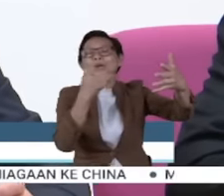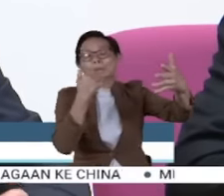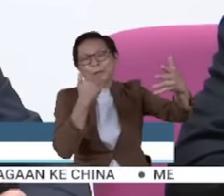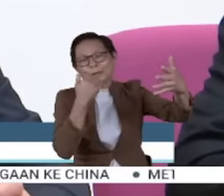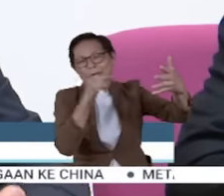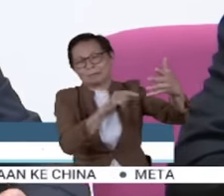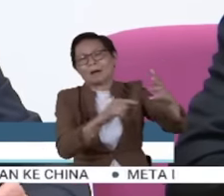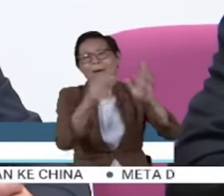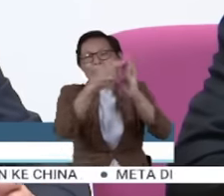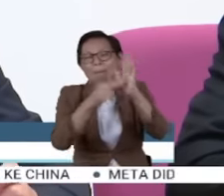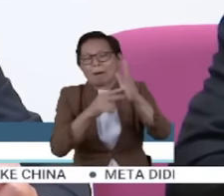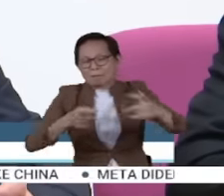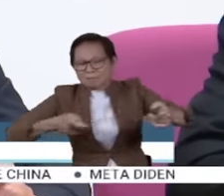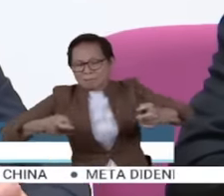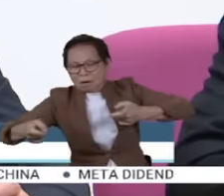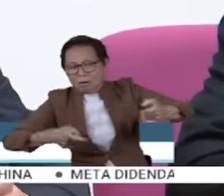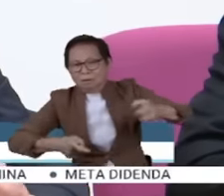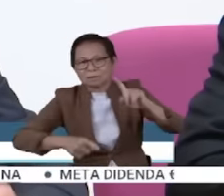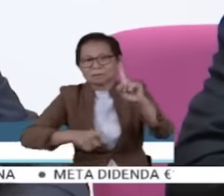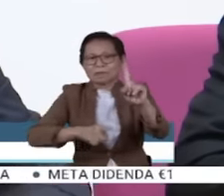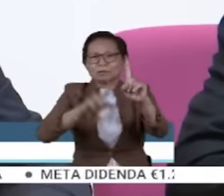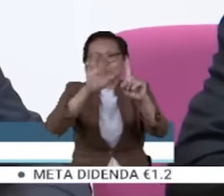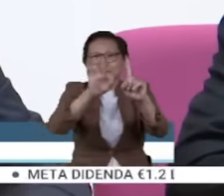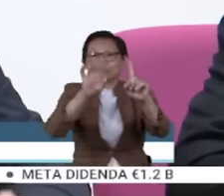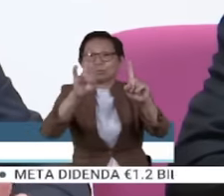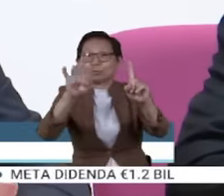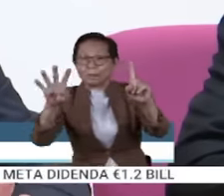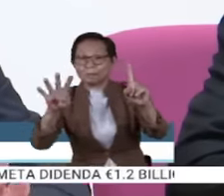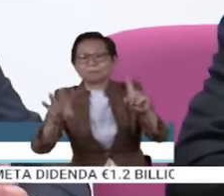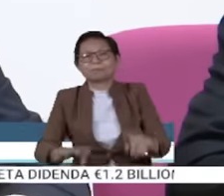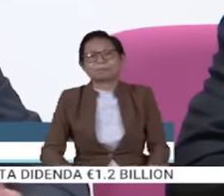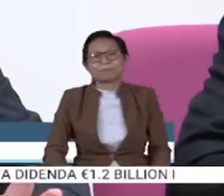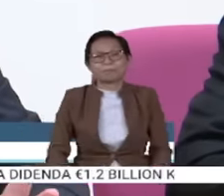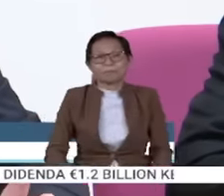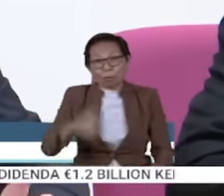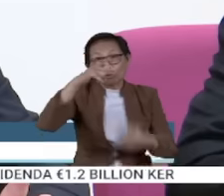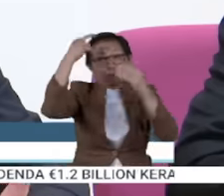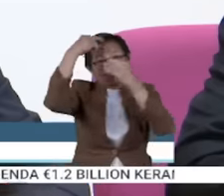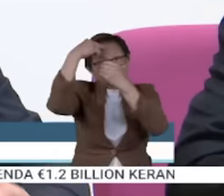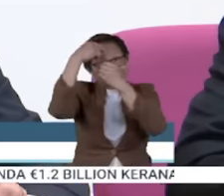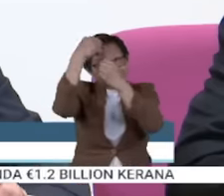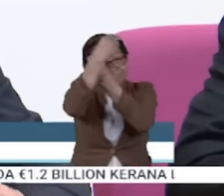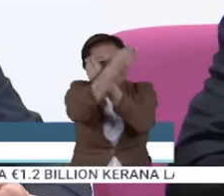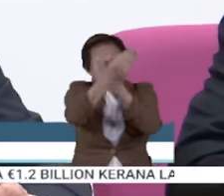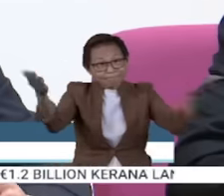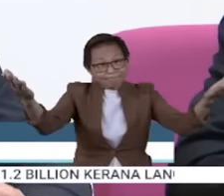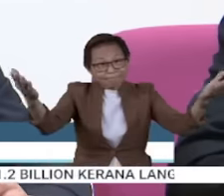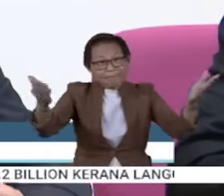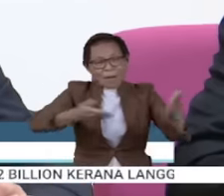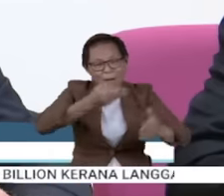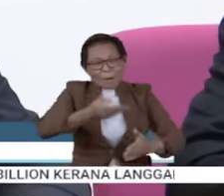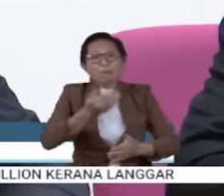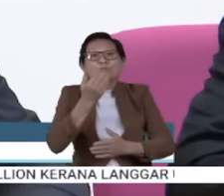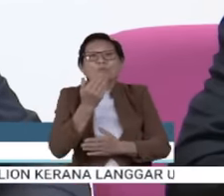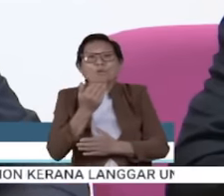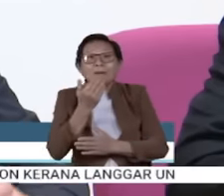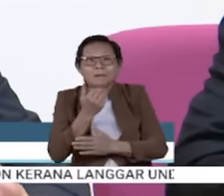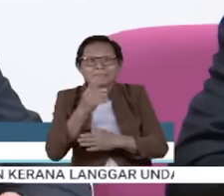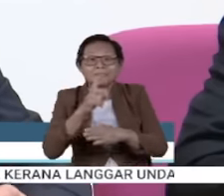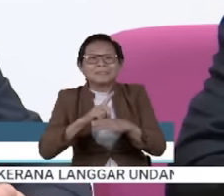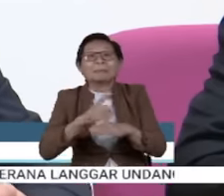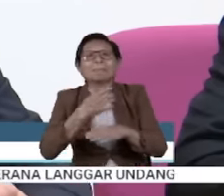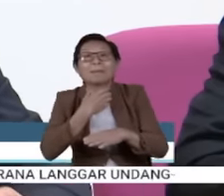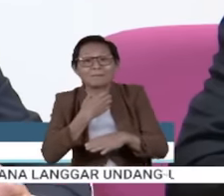peraturan-peraturan kawalan bakalan 1974 dan untuk maklumat semua juga bakalan gula di Perak